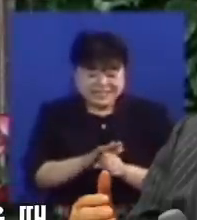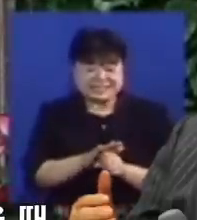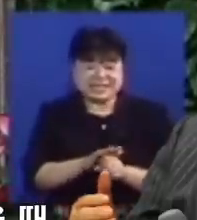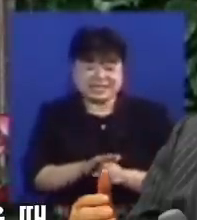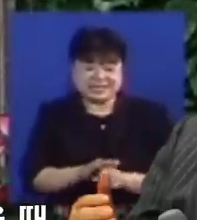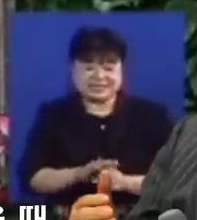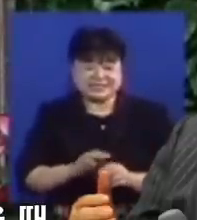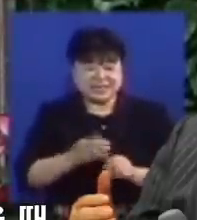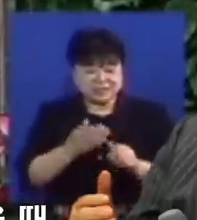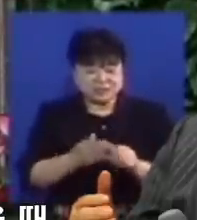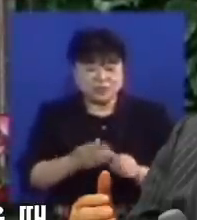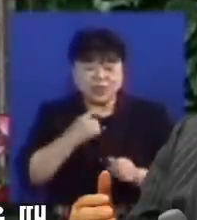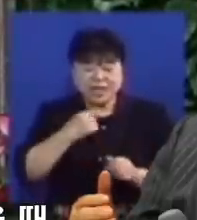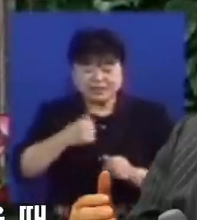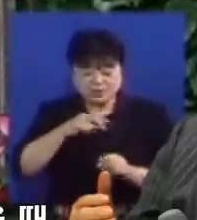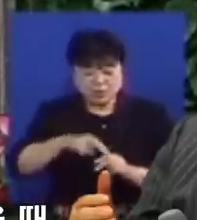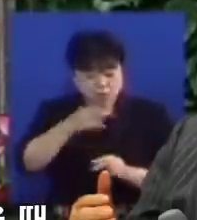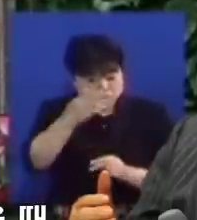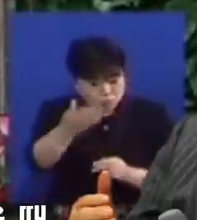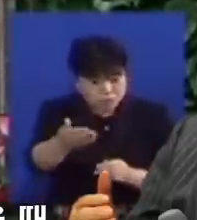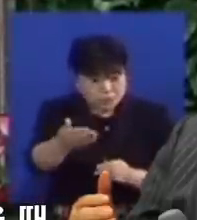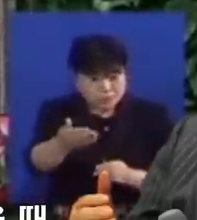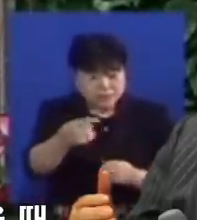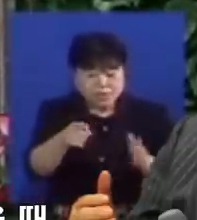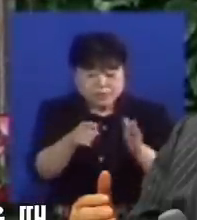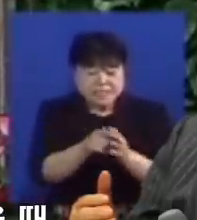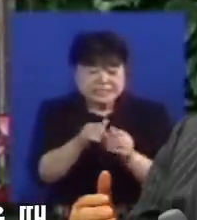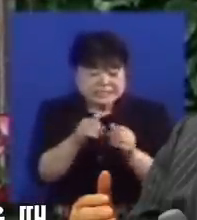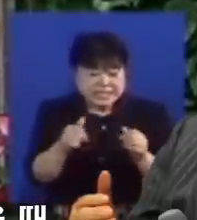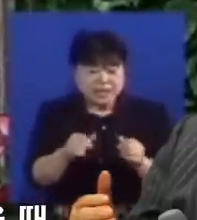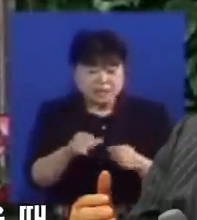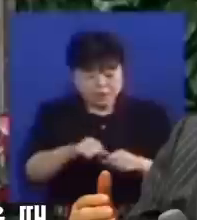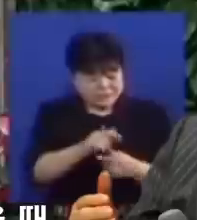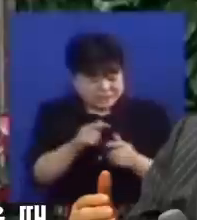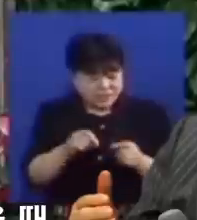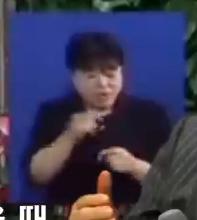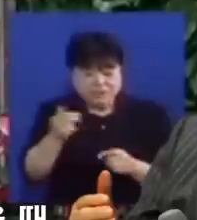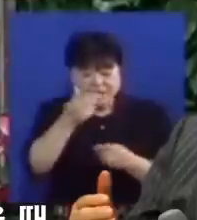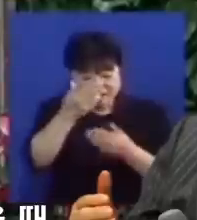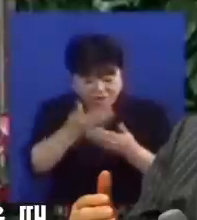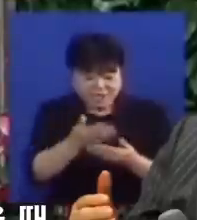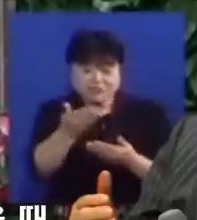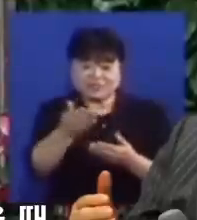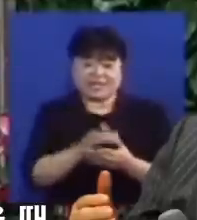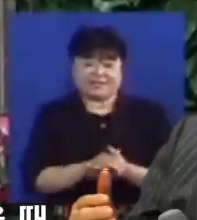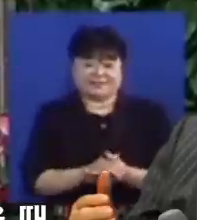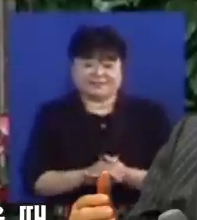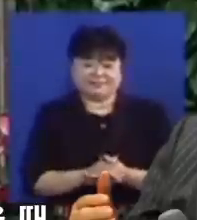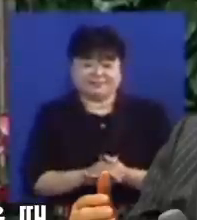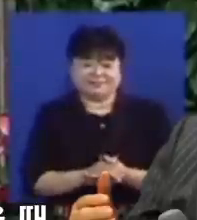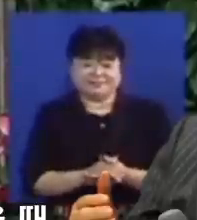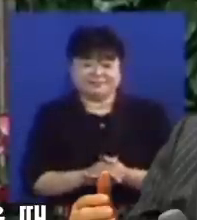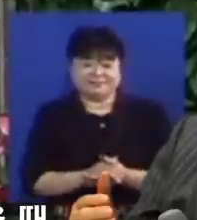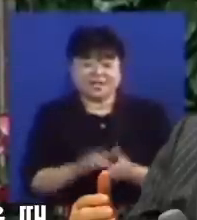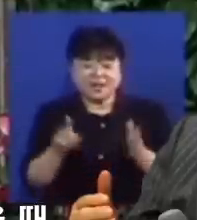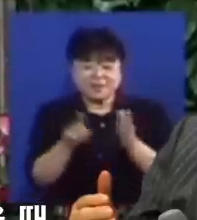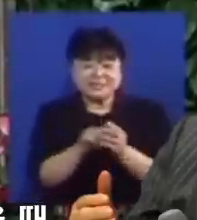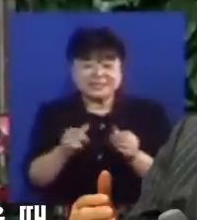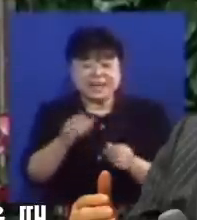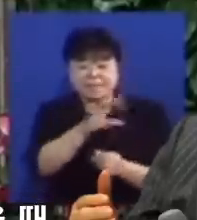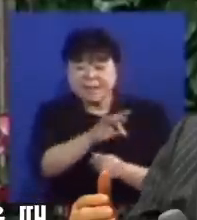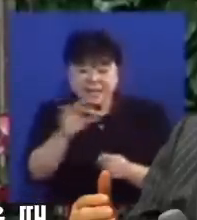이처럼 사랑하사 독생자를 주셨으니 이는 그를 믿는 자마다 멸망하지 않고 영생을 얻게 하십니다. 믿는